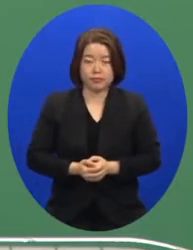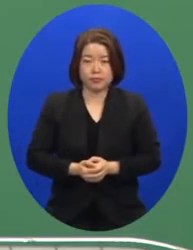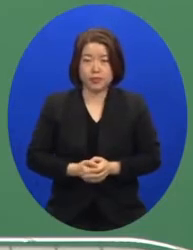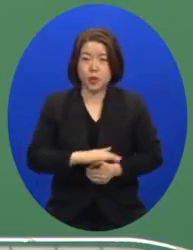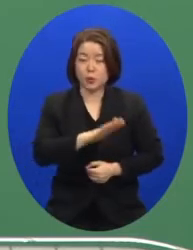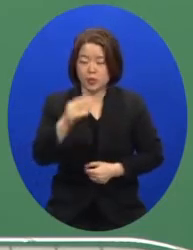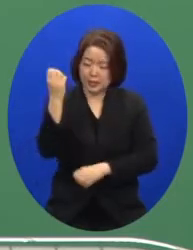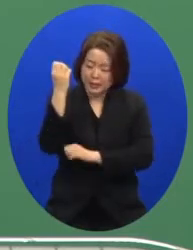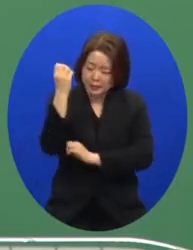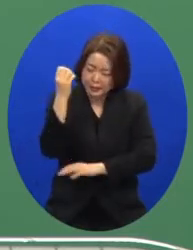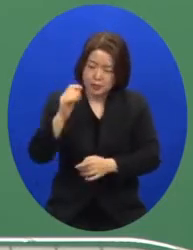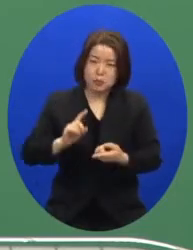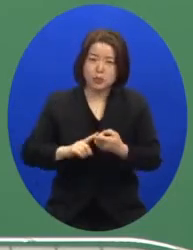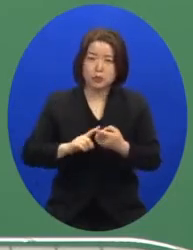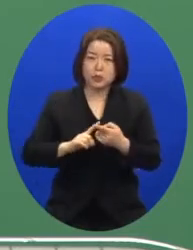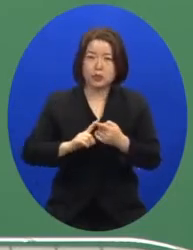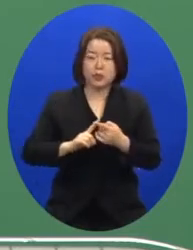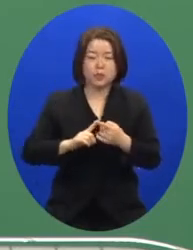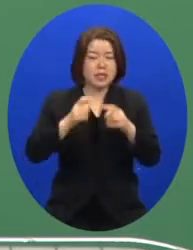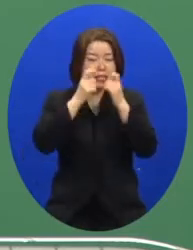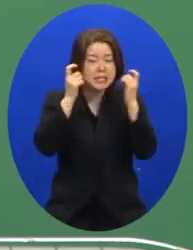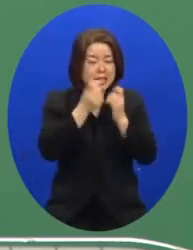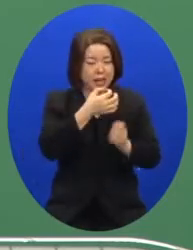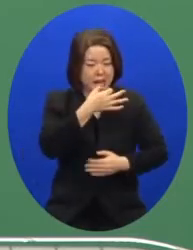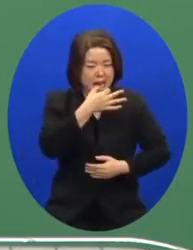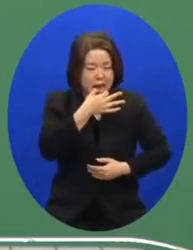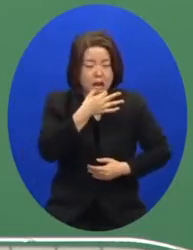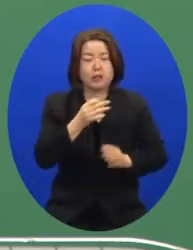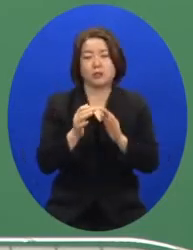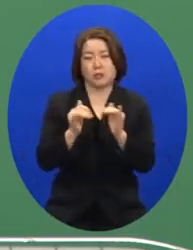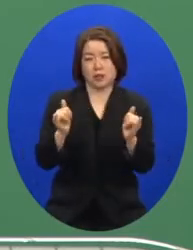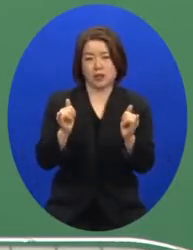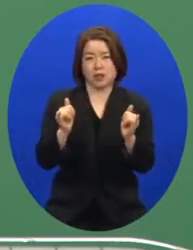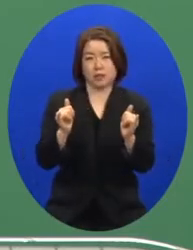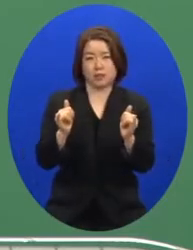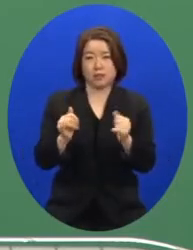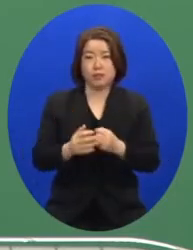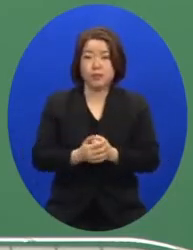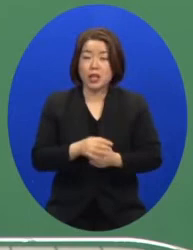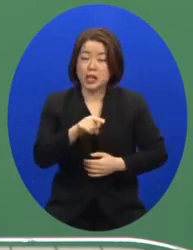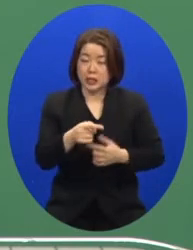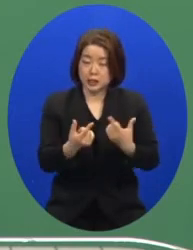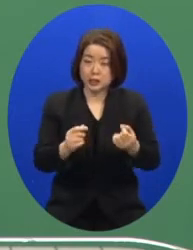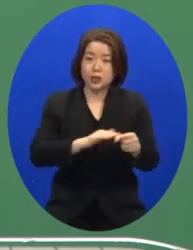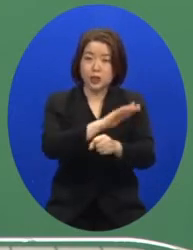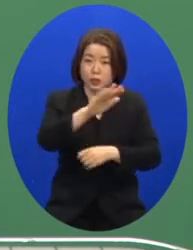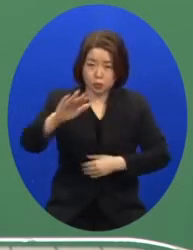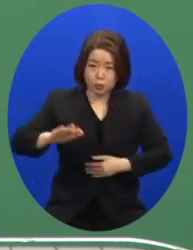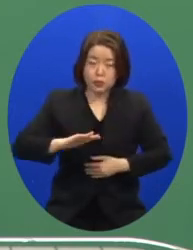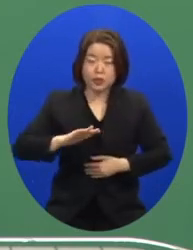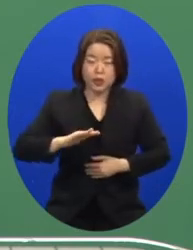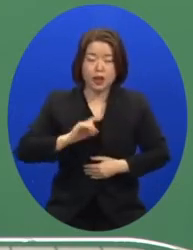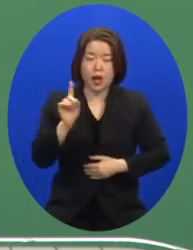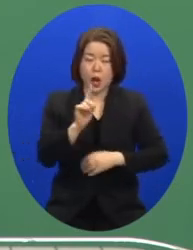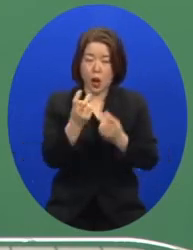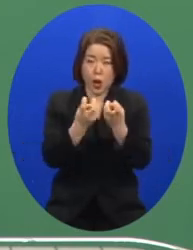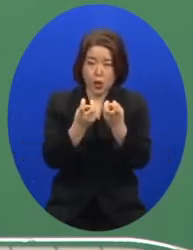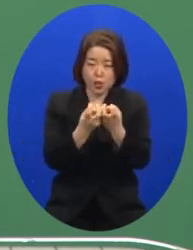이기적이고 욕심 에 사람입니다 그런 우리가 어떻게